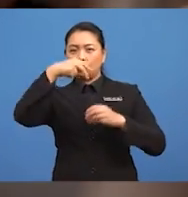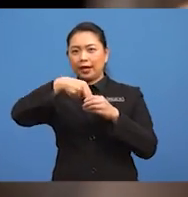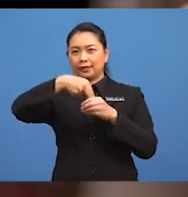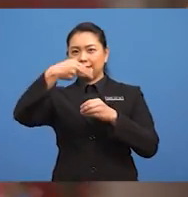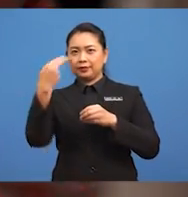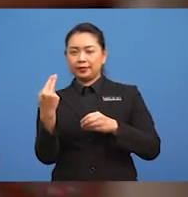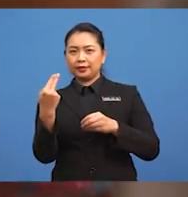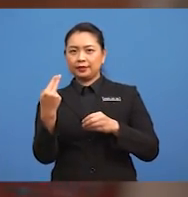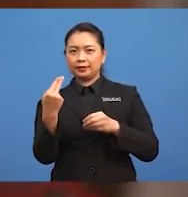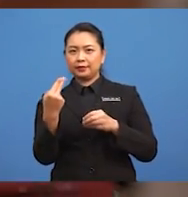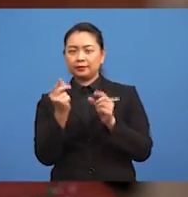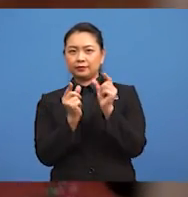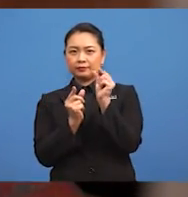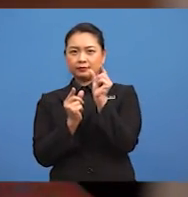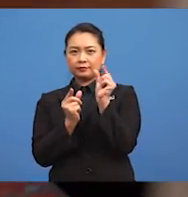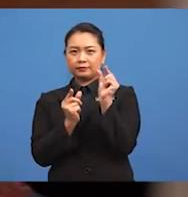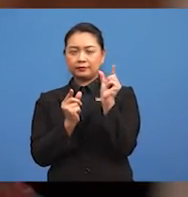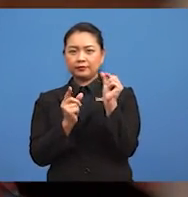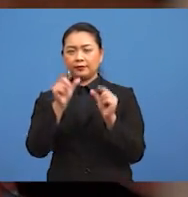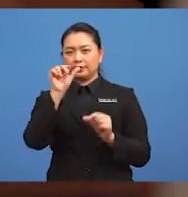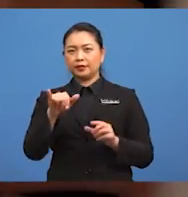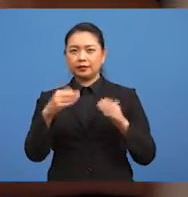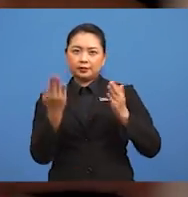untuk menghasilkan kedutan yang seimbang.